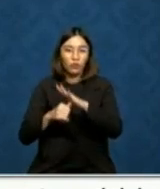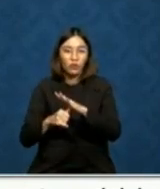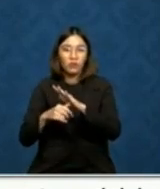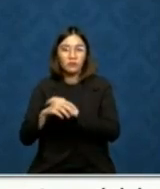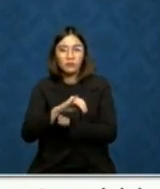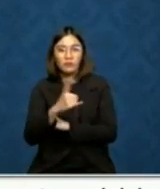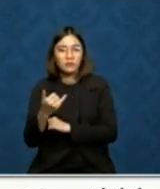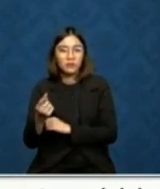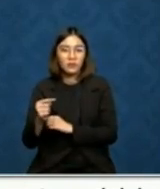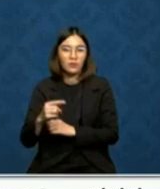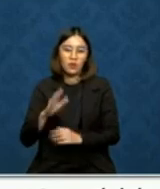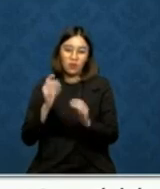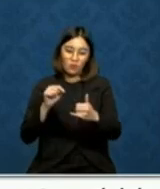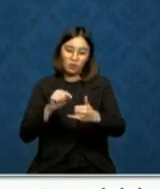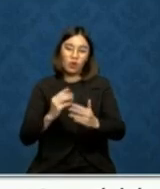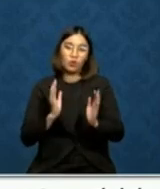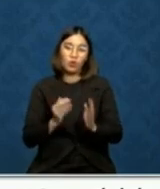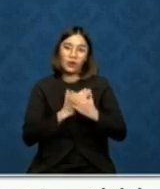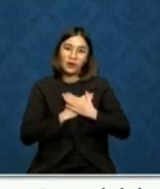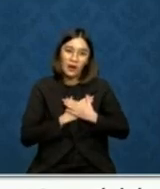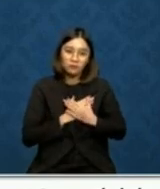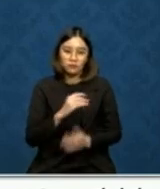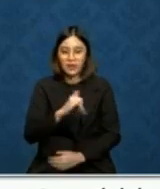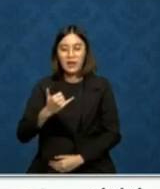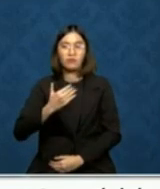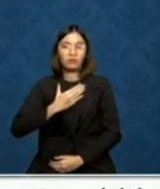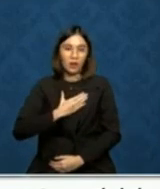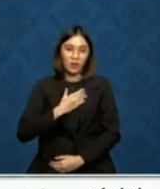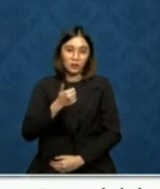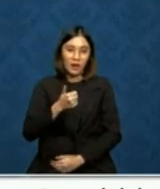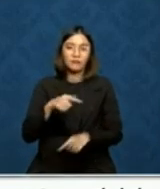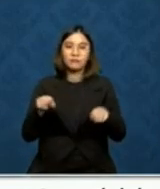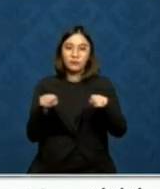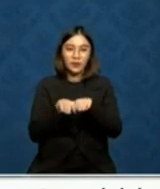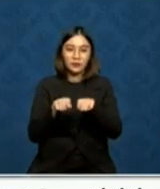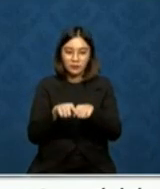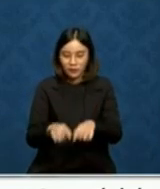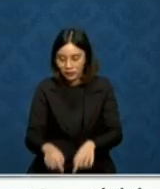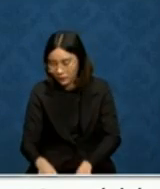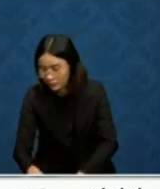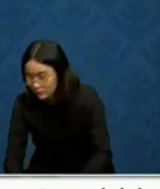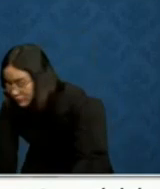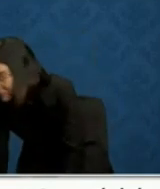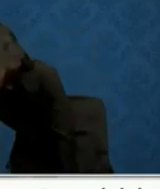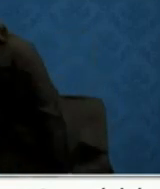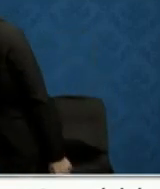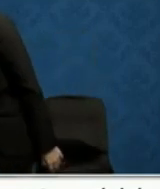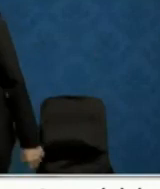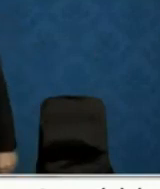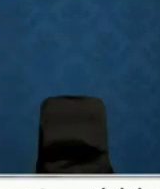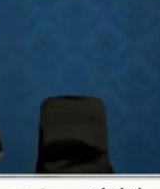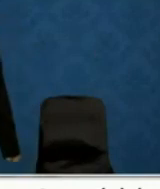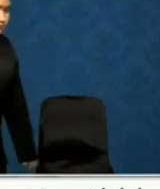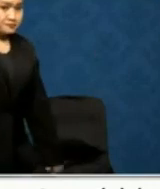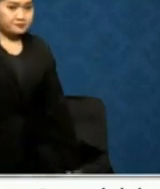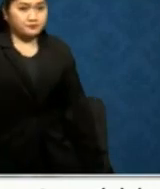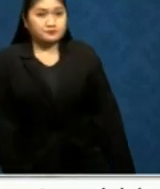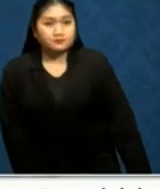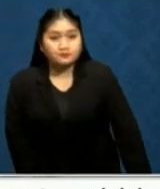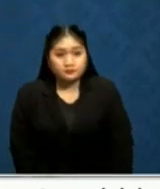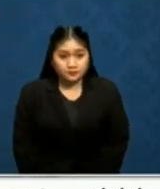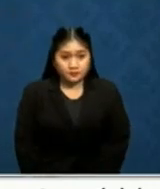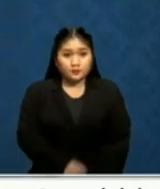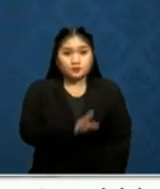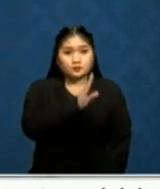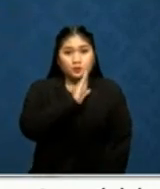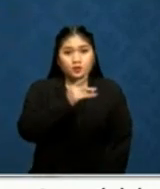จะเป็นคนที่เรารักหรือเป็นเราในวันหนึ่งก็ได้เรื่องนี้ก็เช่นเดียวกันค่ะถ้าเราเพิกเฉยต่อการคุกคามทางเพศไม่ว่า